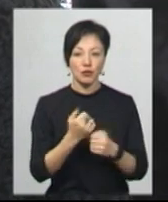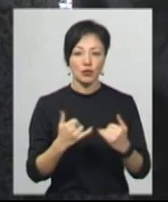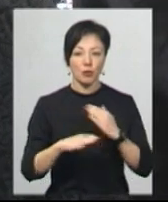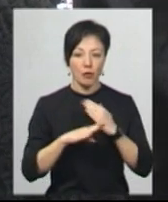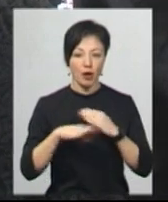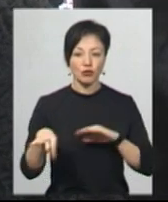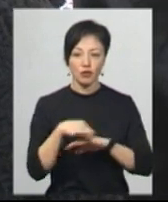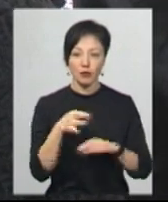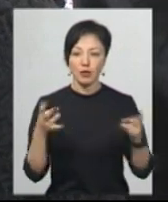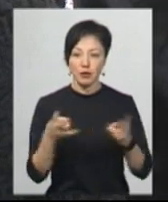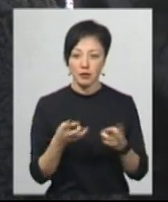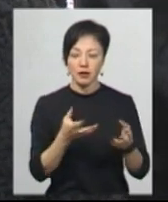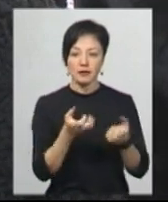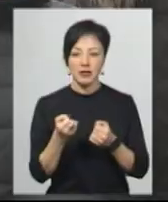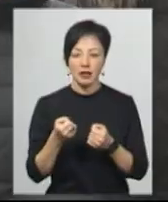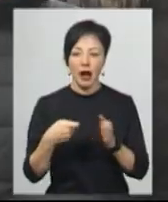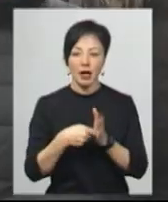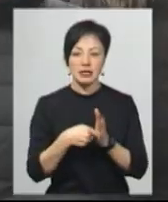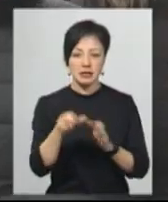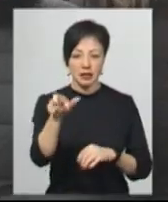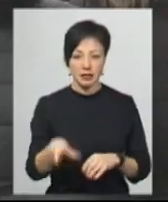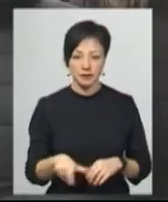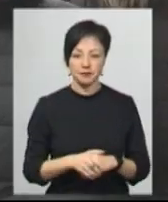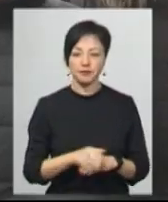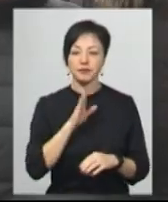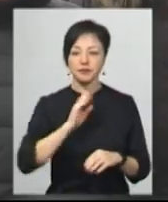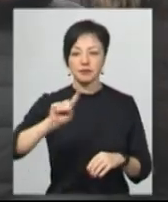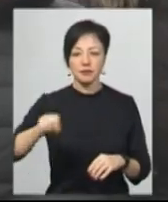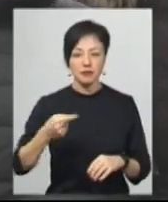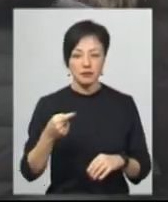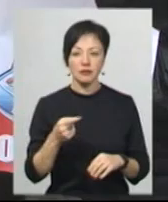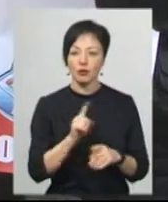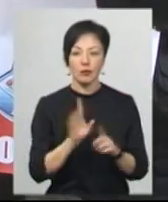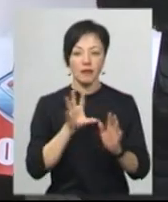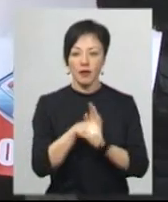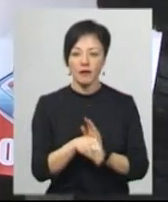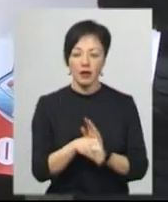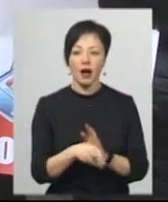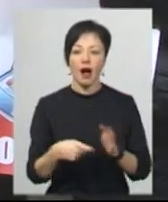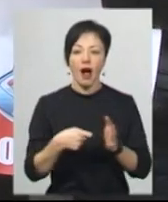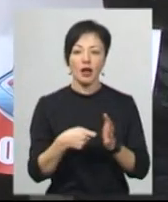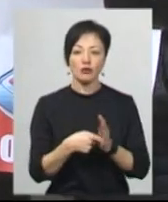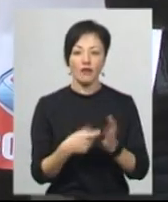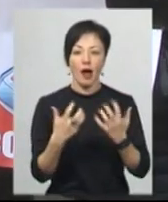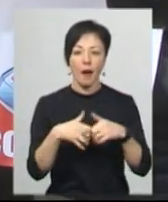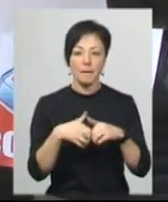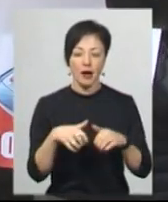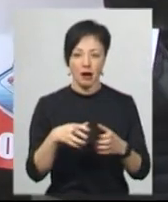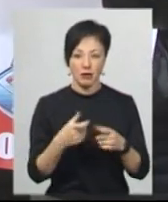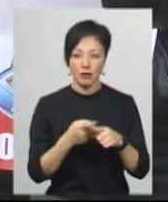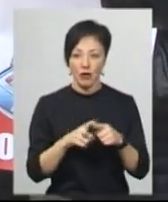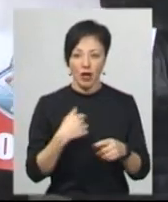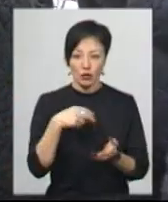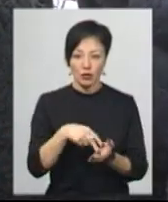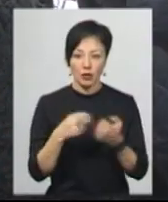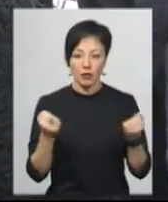чоловік, мені потрібно взяти де касира. Любов Лазарук вимагає, щоб не впроваджували касові апарати. Я стою на морозі, мене ще немає,